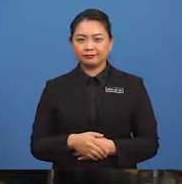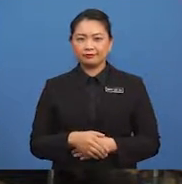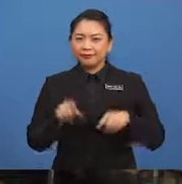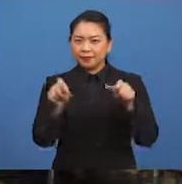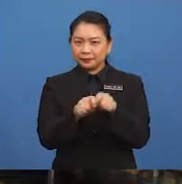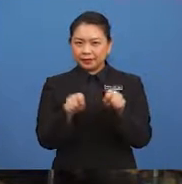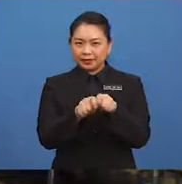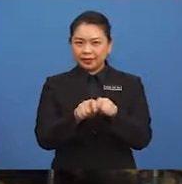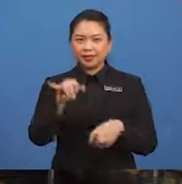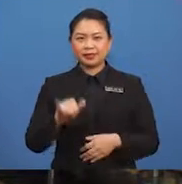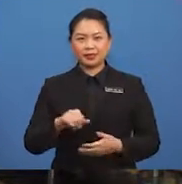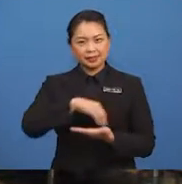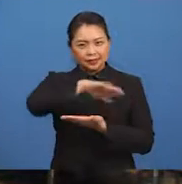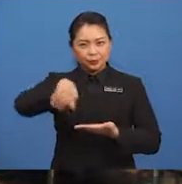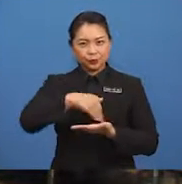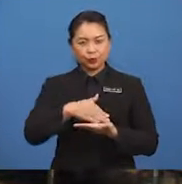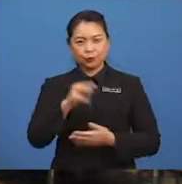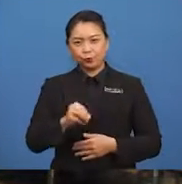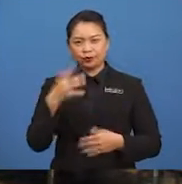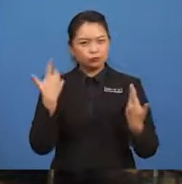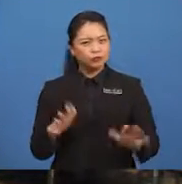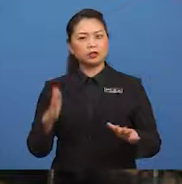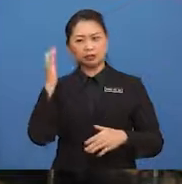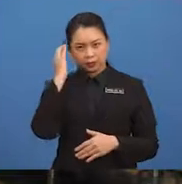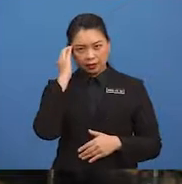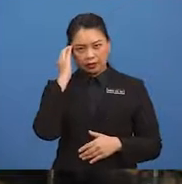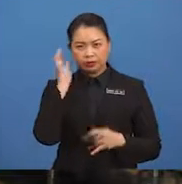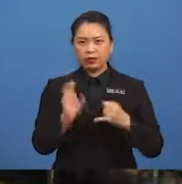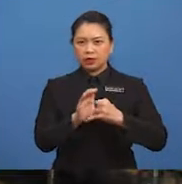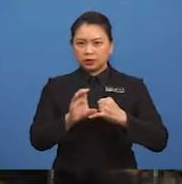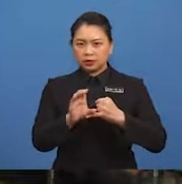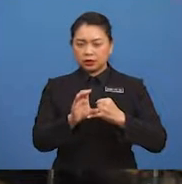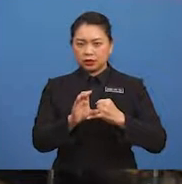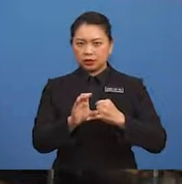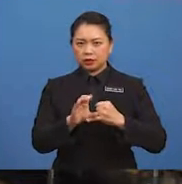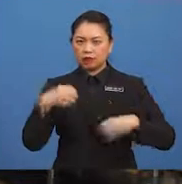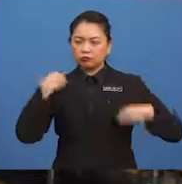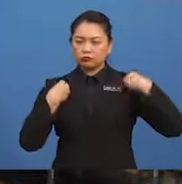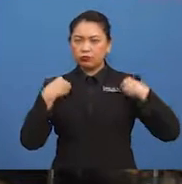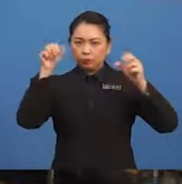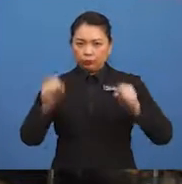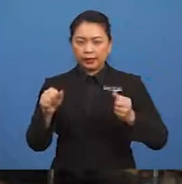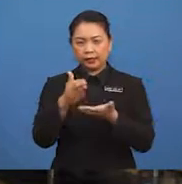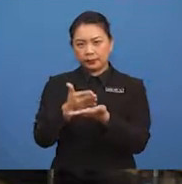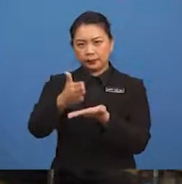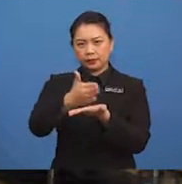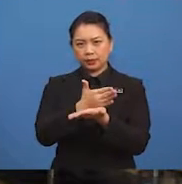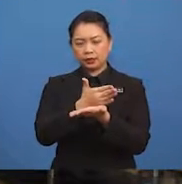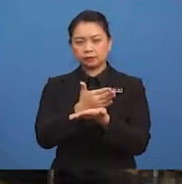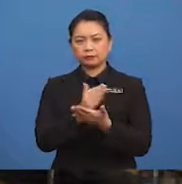Seperti yang semua murid telah sedia maklum, sel badan organisma boleh dibahagikan